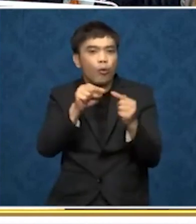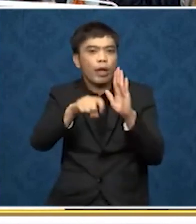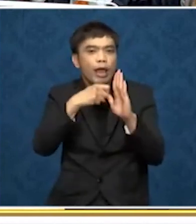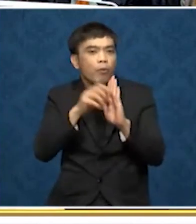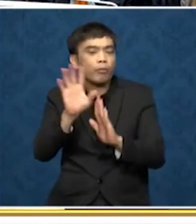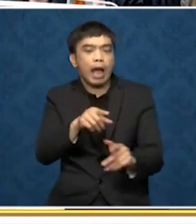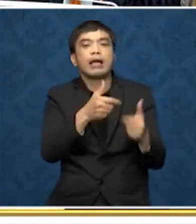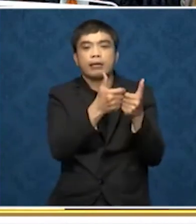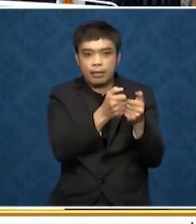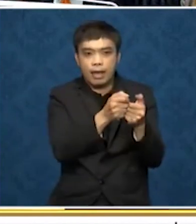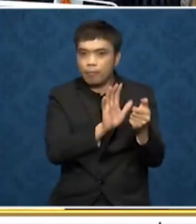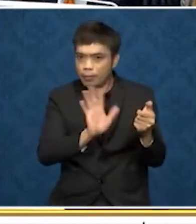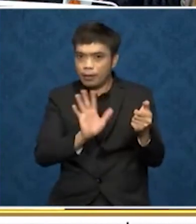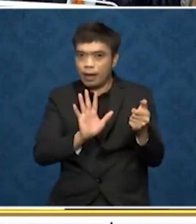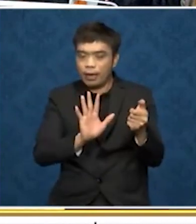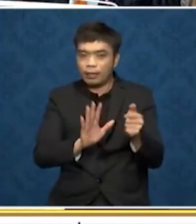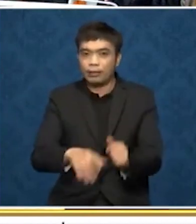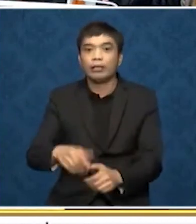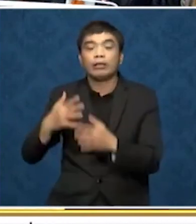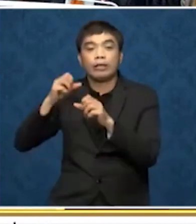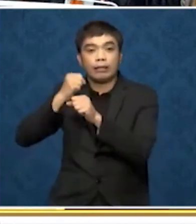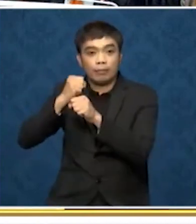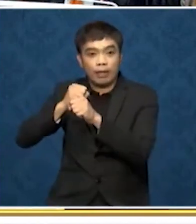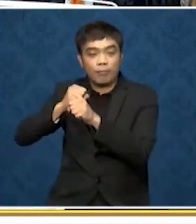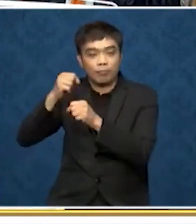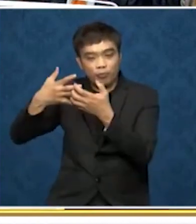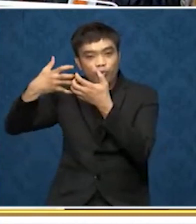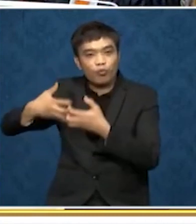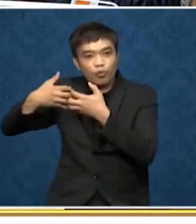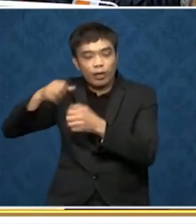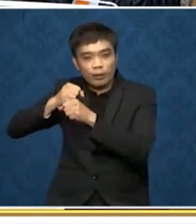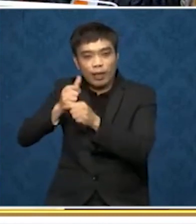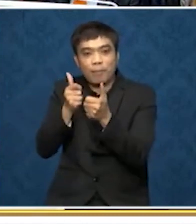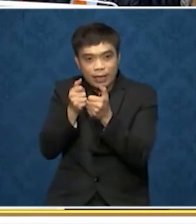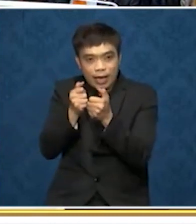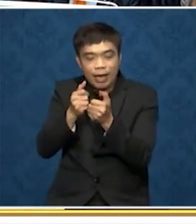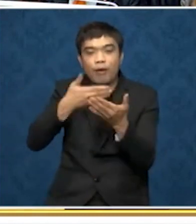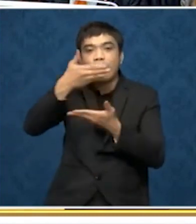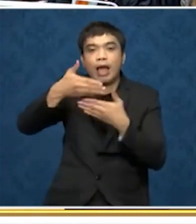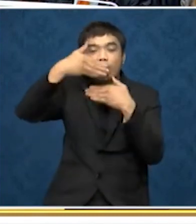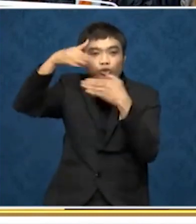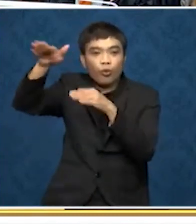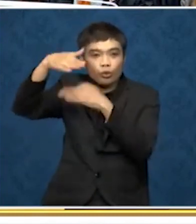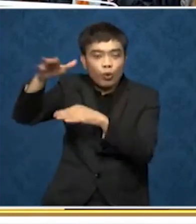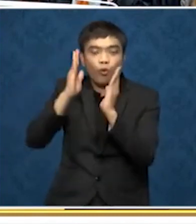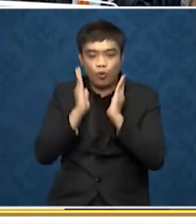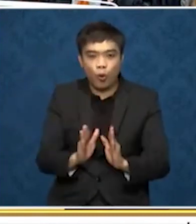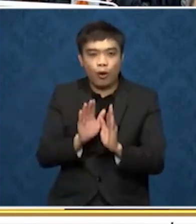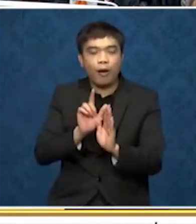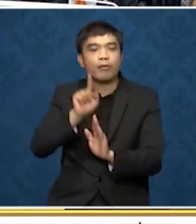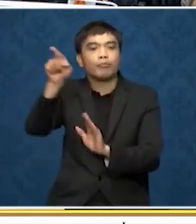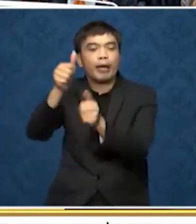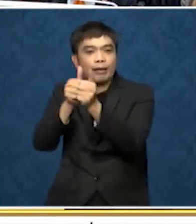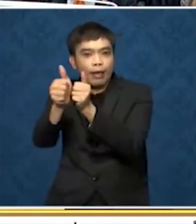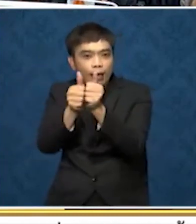คะว่าคนที่อยู่ในอุตสาหกรรมพัฒนาเกมผลิตเกมส่งคนนะคะไปแข่งได้ชื่อเสียงสร้างชื่อ